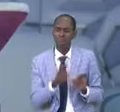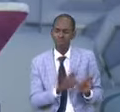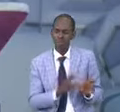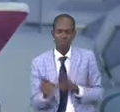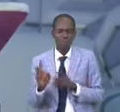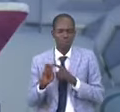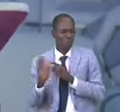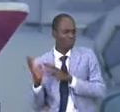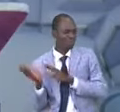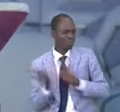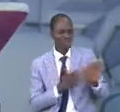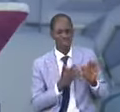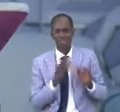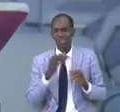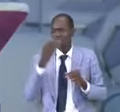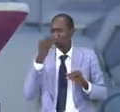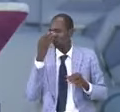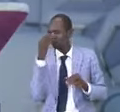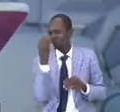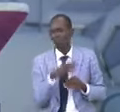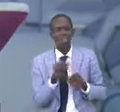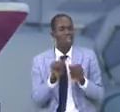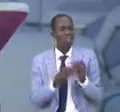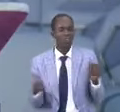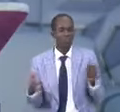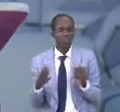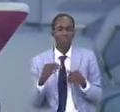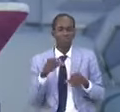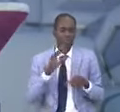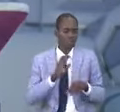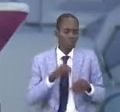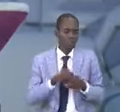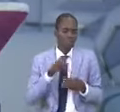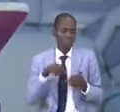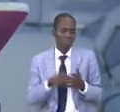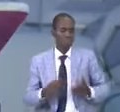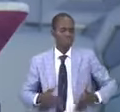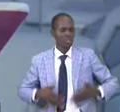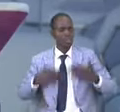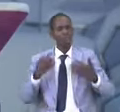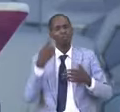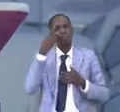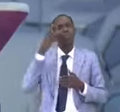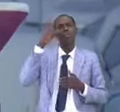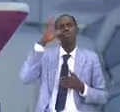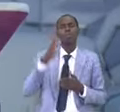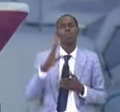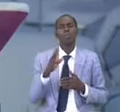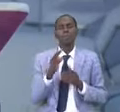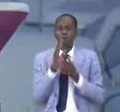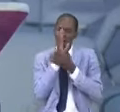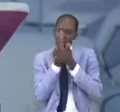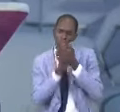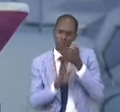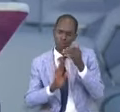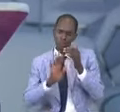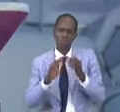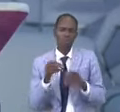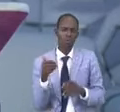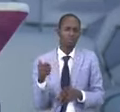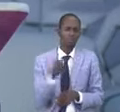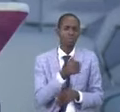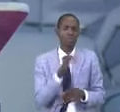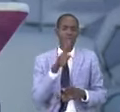le Seigneur parce que quelque chose que ne m'appelle à cause du chien humilitable humilitons âme